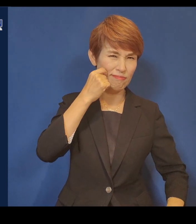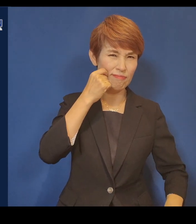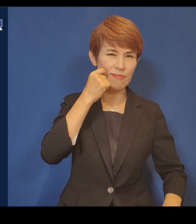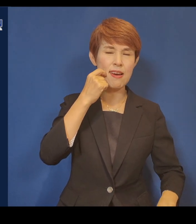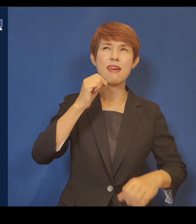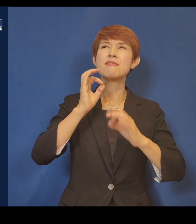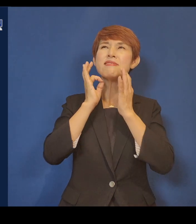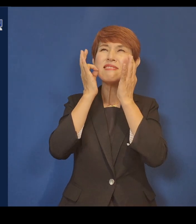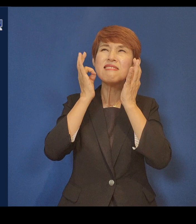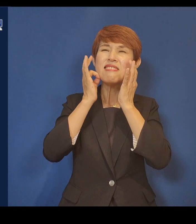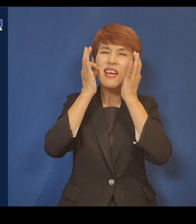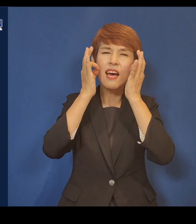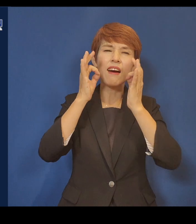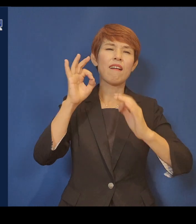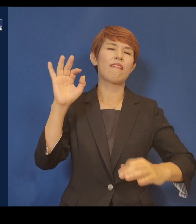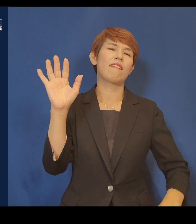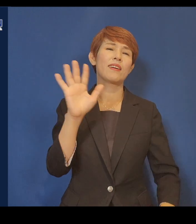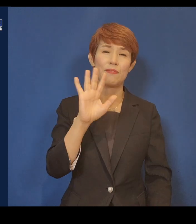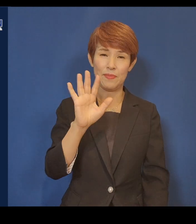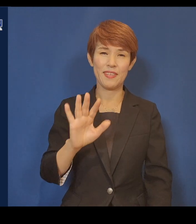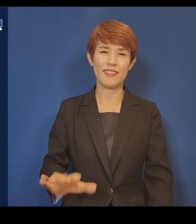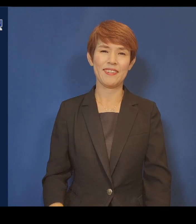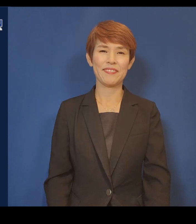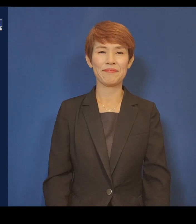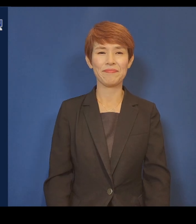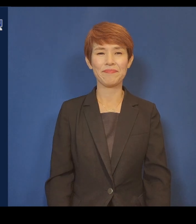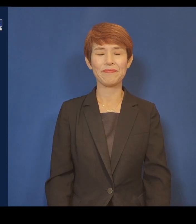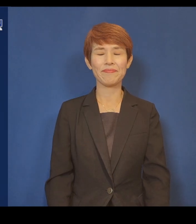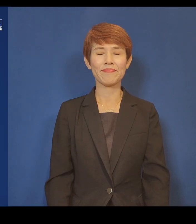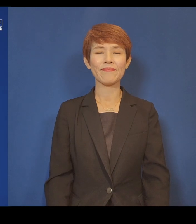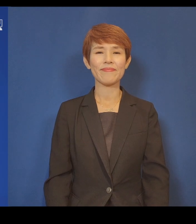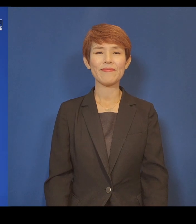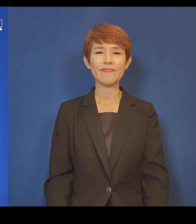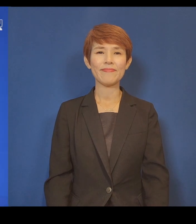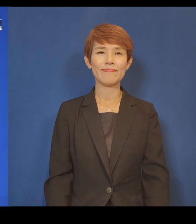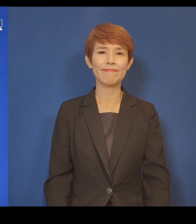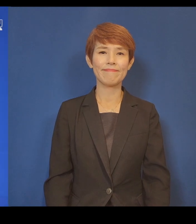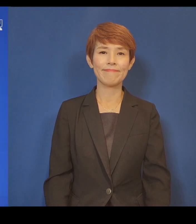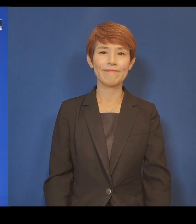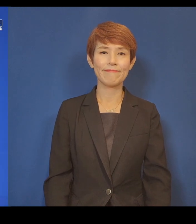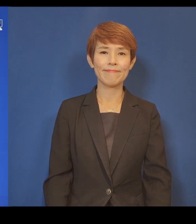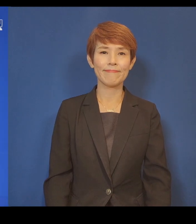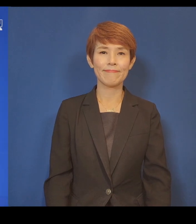못할 놀라운 일을 하려고 힘쓰지 않습니다.